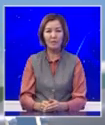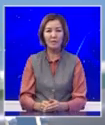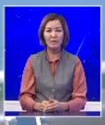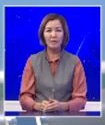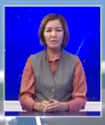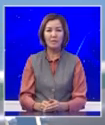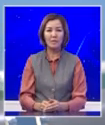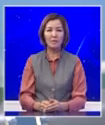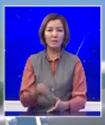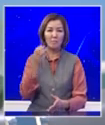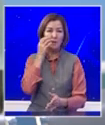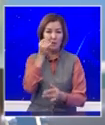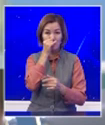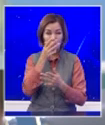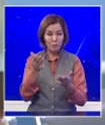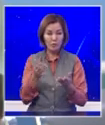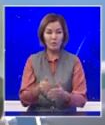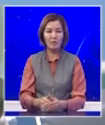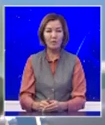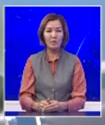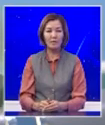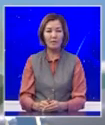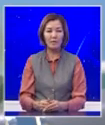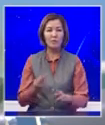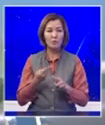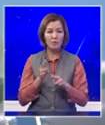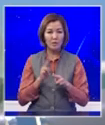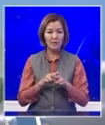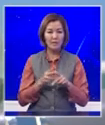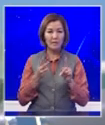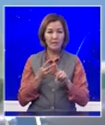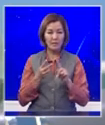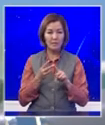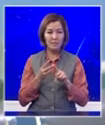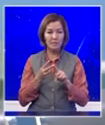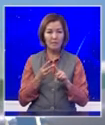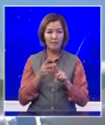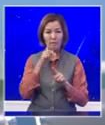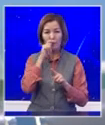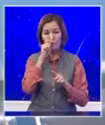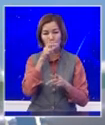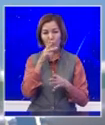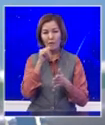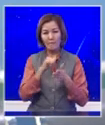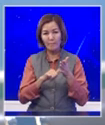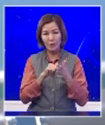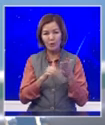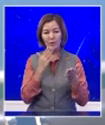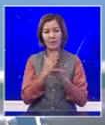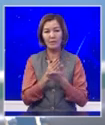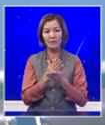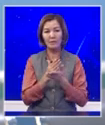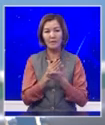кейін ұрықтандыру болмайды. Сол себепті екіншісі ерлер факторы. Ер адамдардың